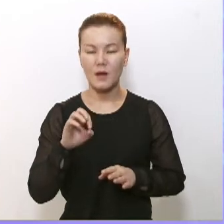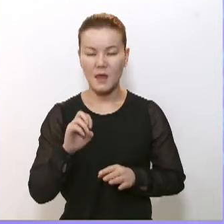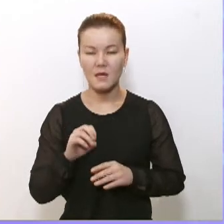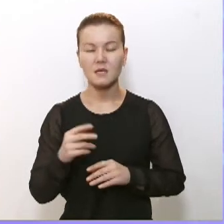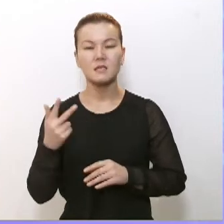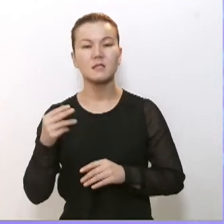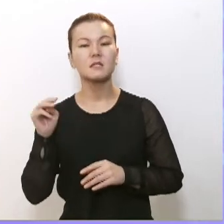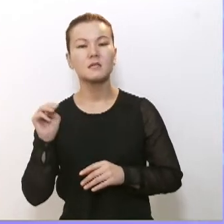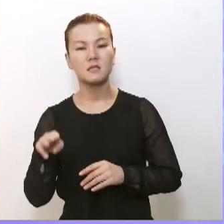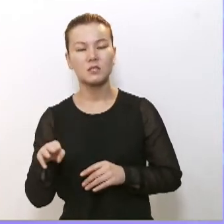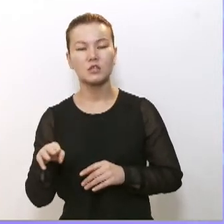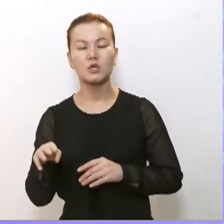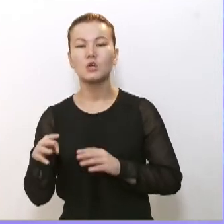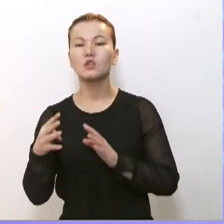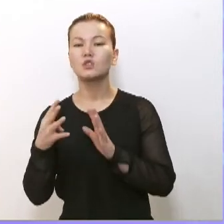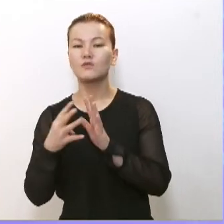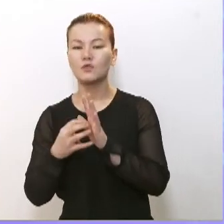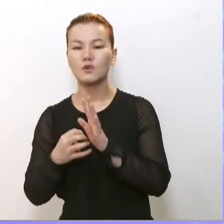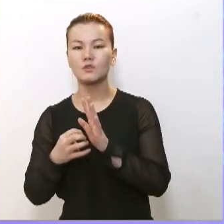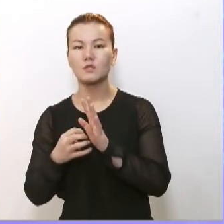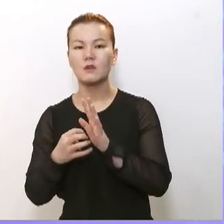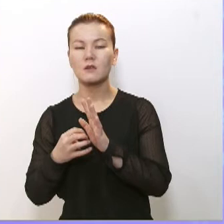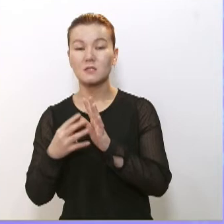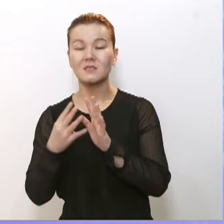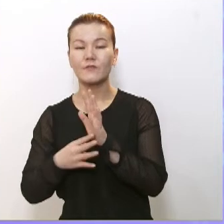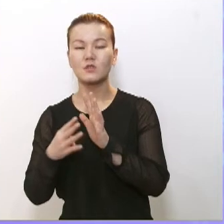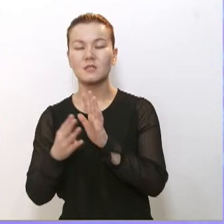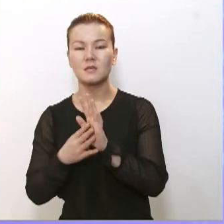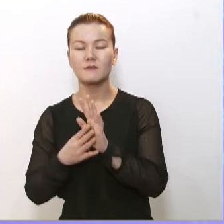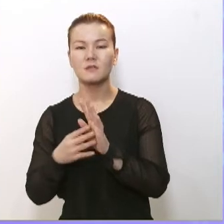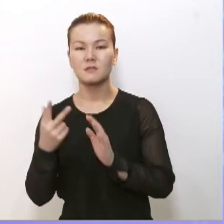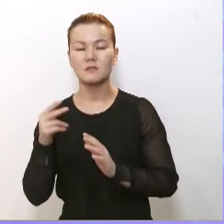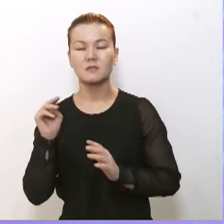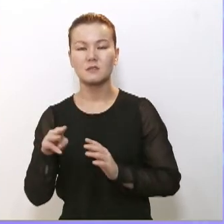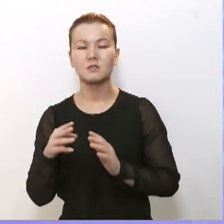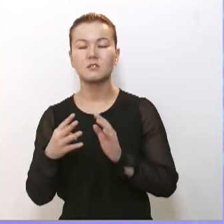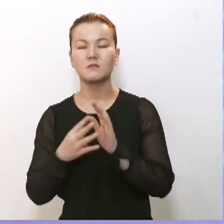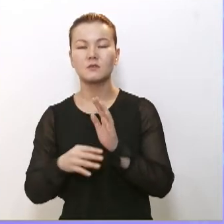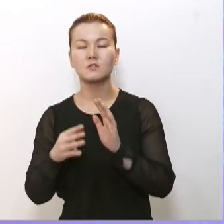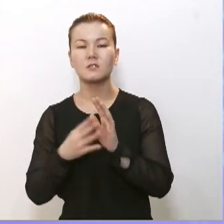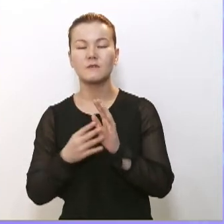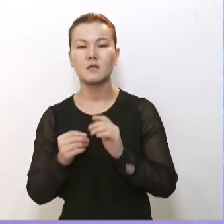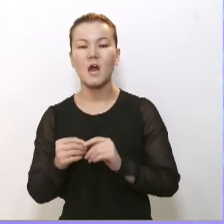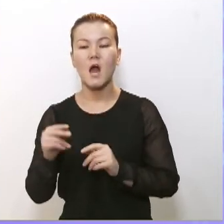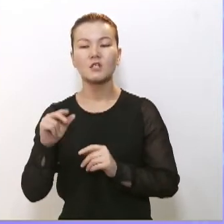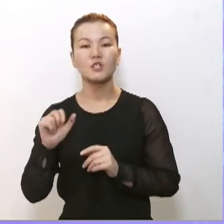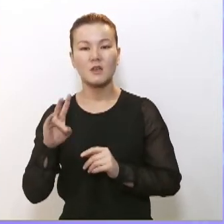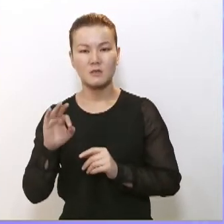3000 99 в частном три цифры